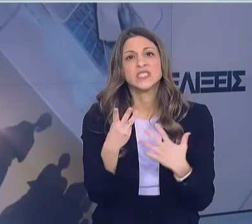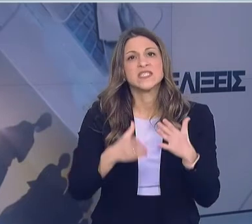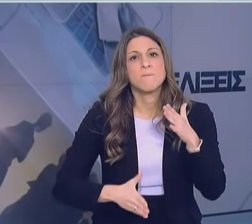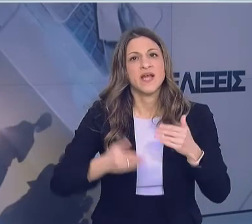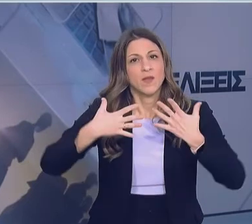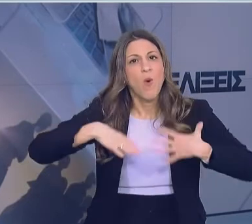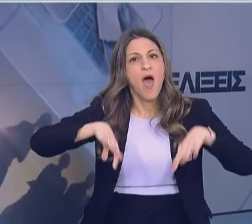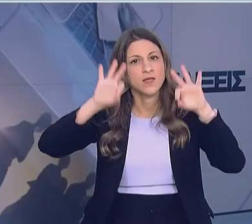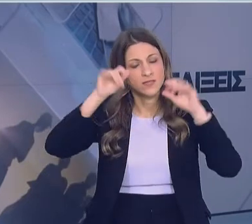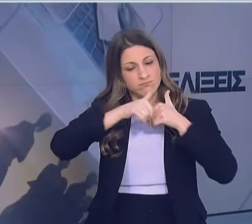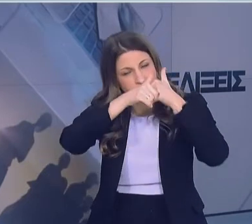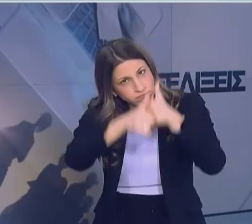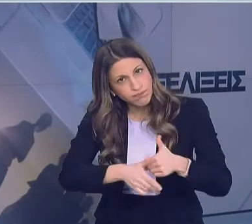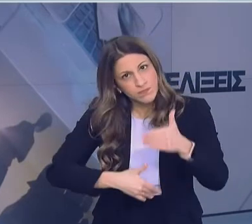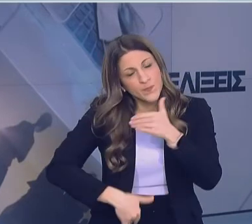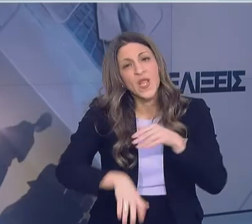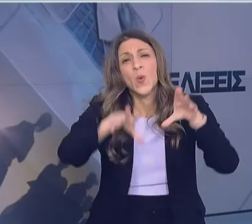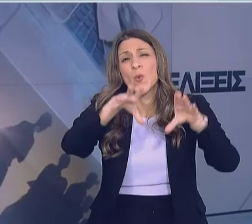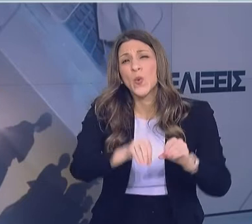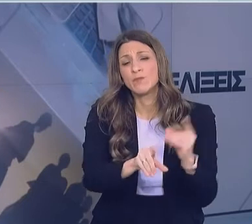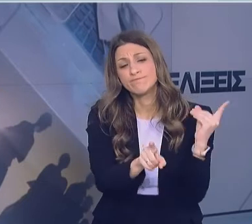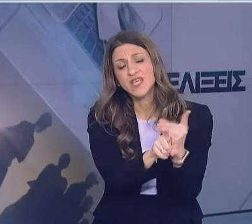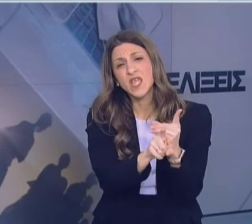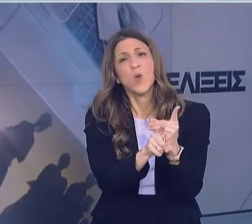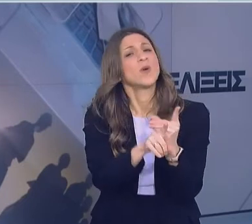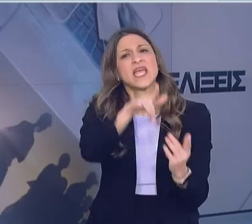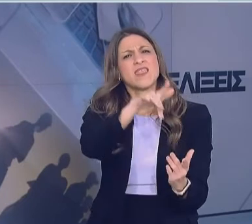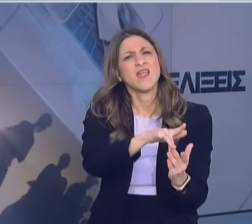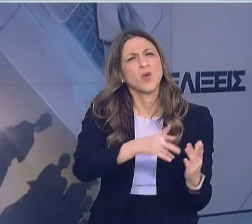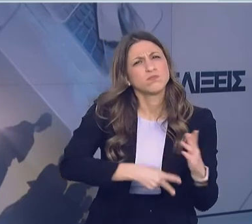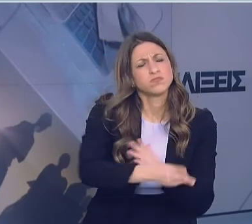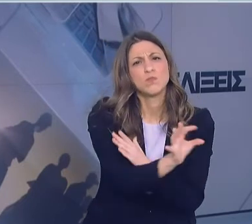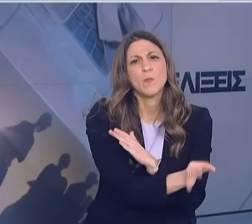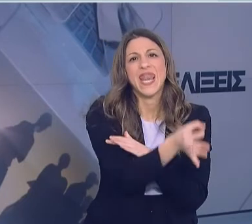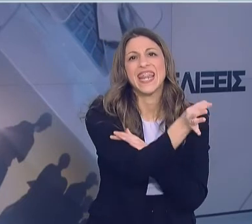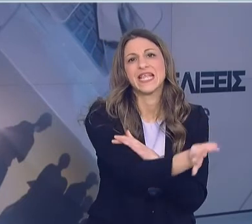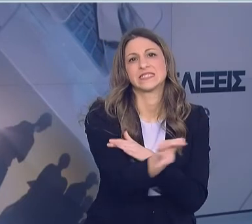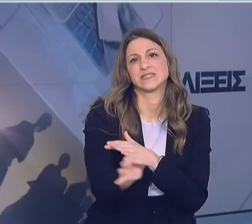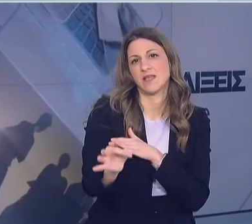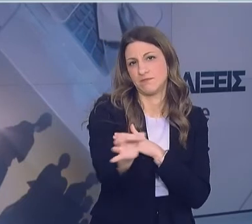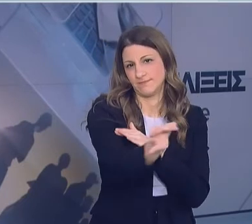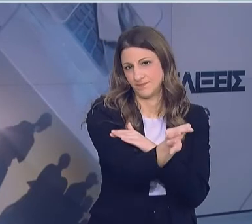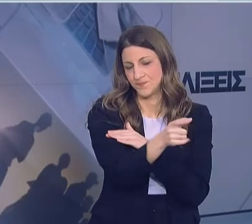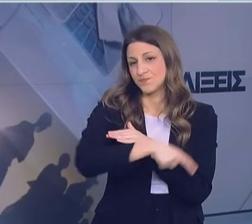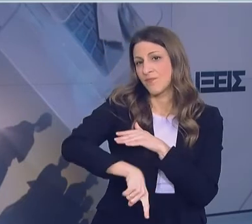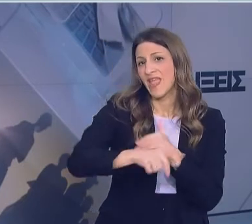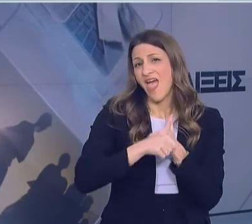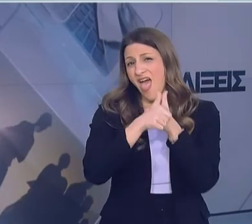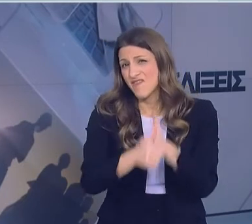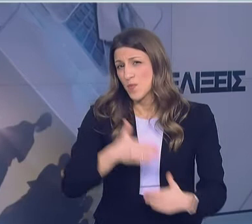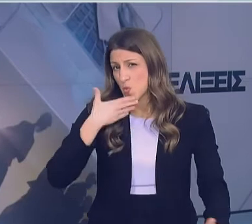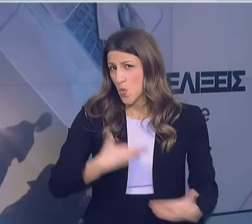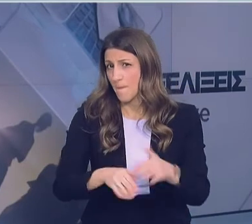23 Τρίτου 2020 και η ενεργοποίηση αυτή αφορούσε αποκλειστικά τα κέντρα υποδοχής και ταυτοποίησης των νησιών. Η πλήρη εφαρμογή του ολοκληρώθηκε